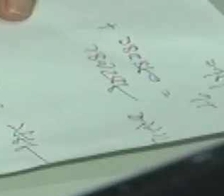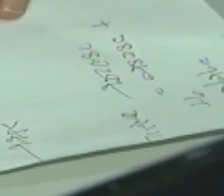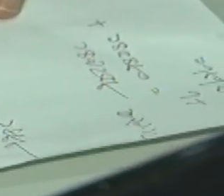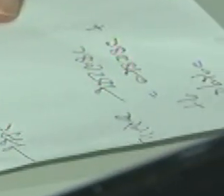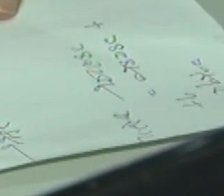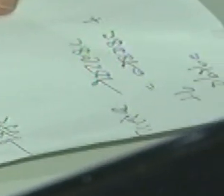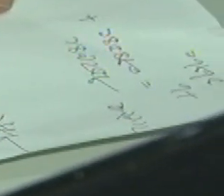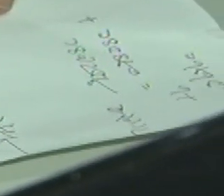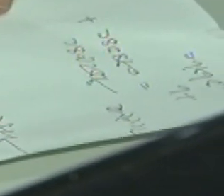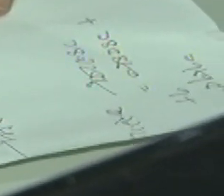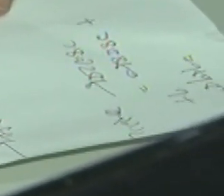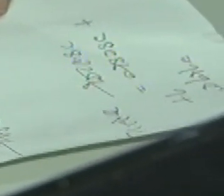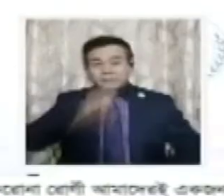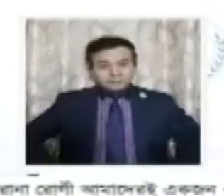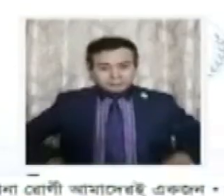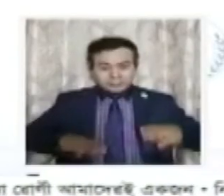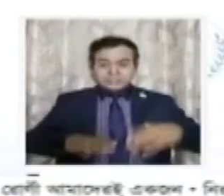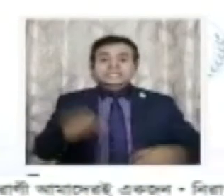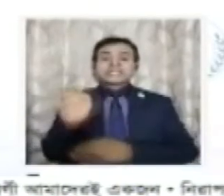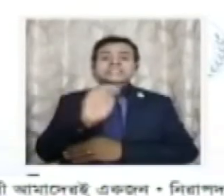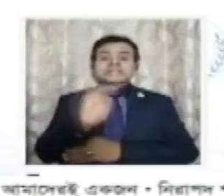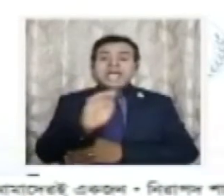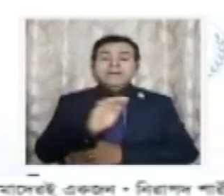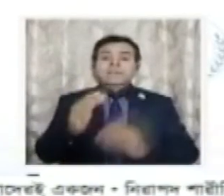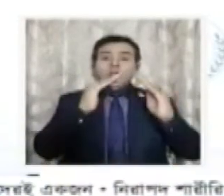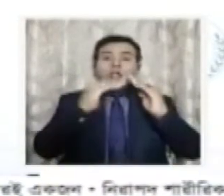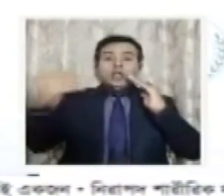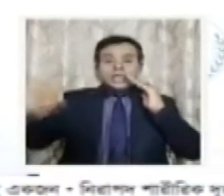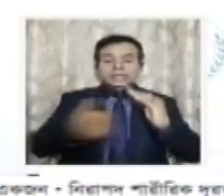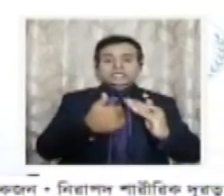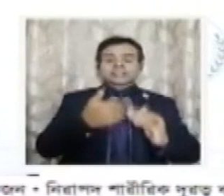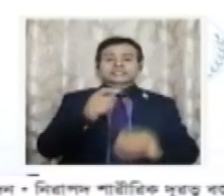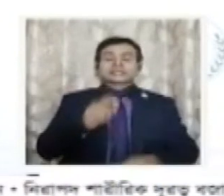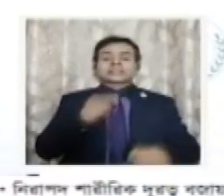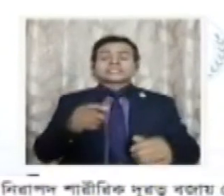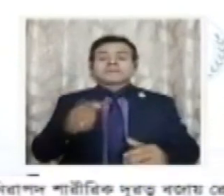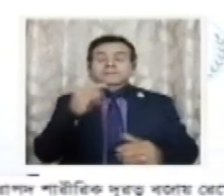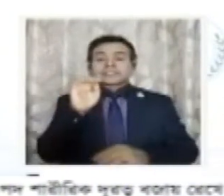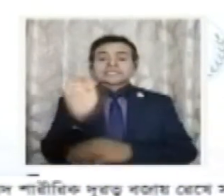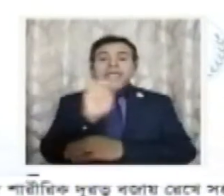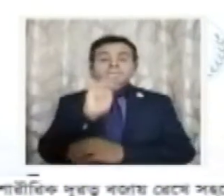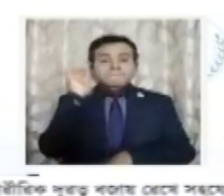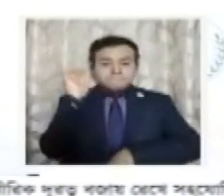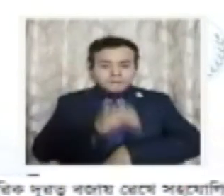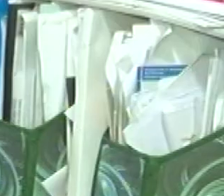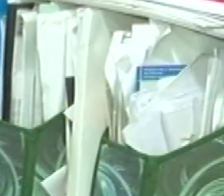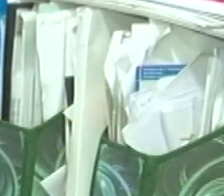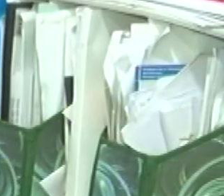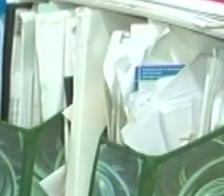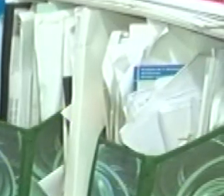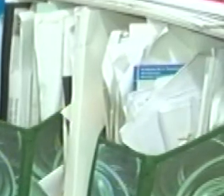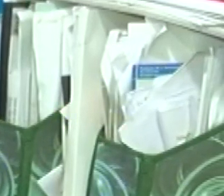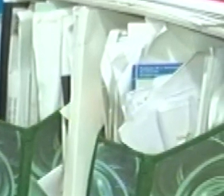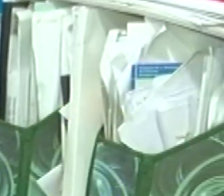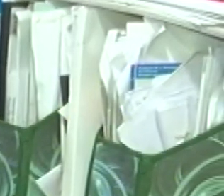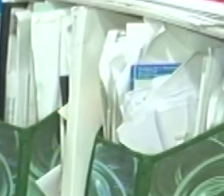সতর্কতার আহ্বান জানানো হয়। বন্যায় সর্পদংশন এবং পানিতে ডুবে যাওয়া থেকে সকলকে সতর্ক থাকার অনুরোধ জানাচ্ছি। পরিবারের